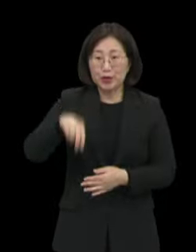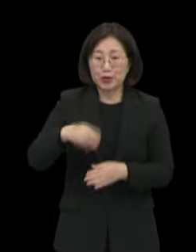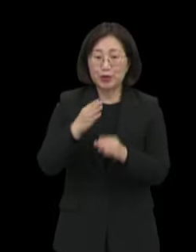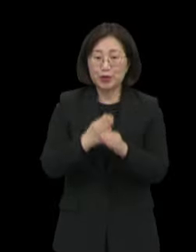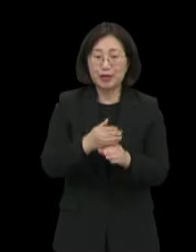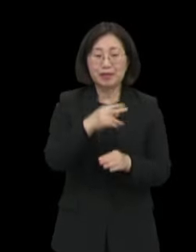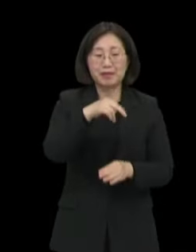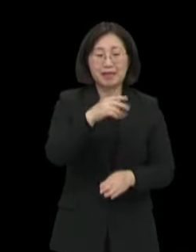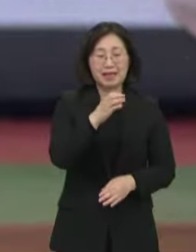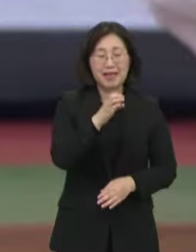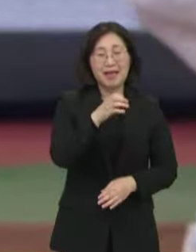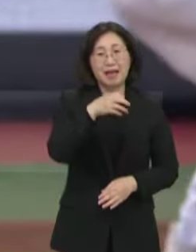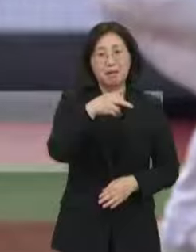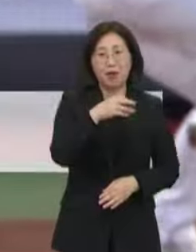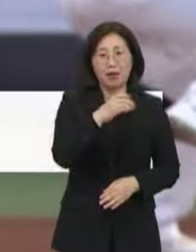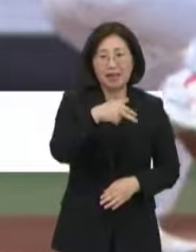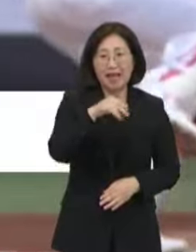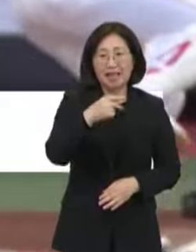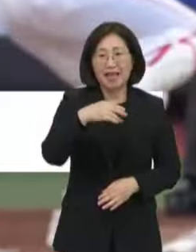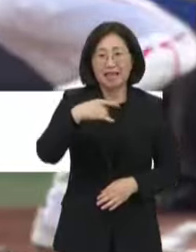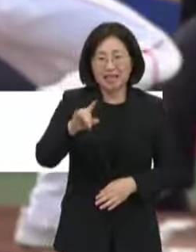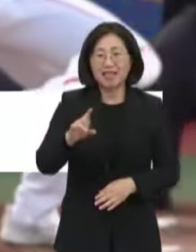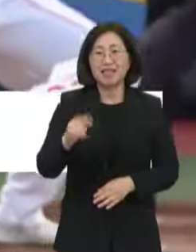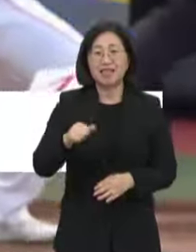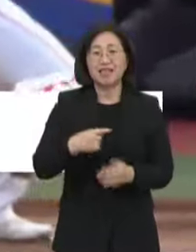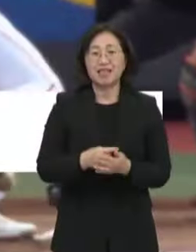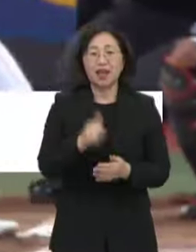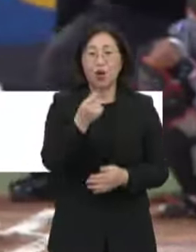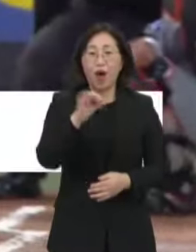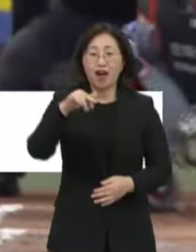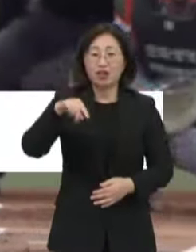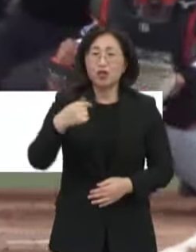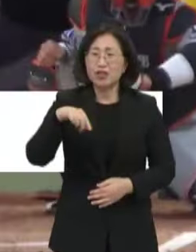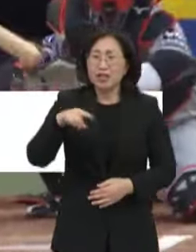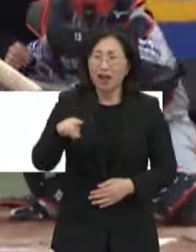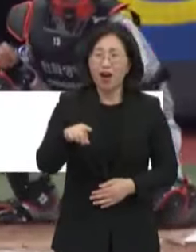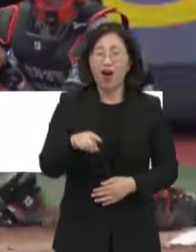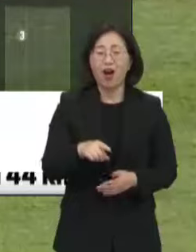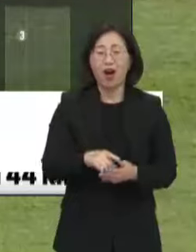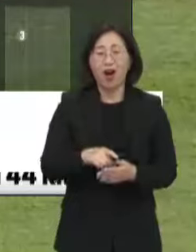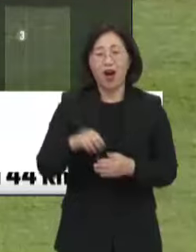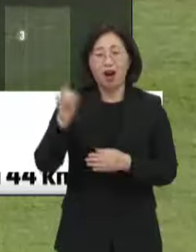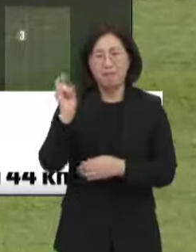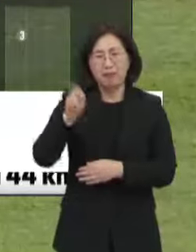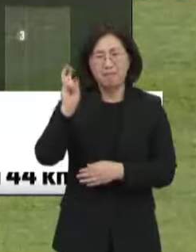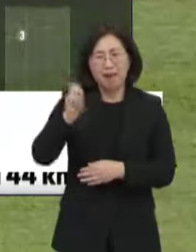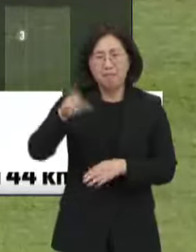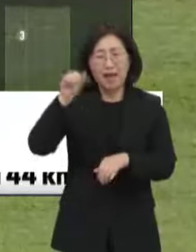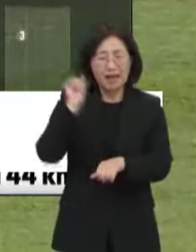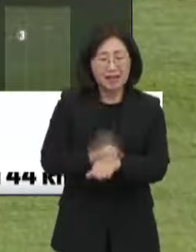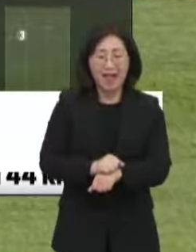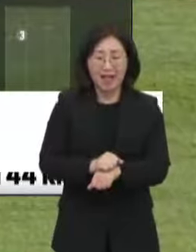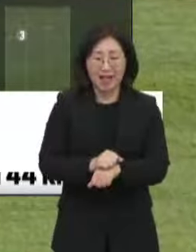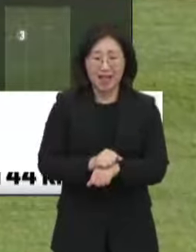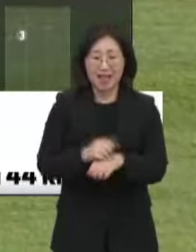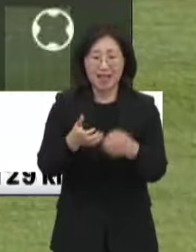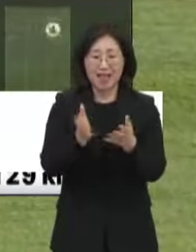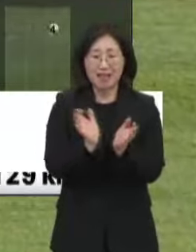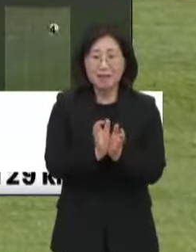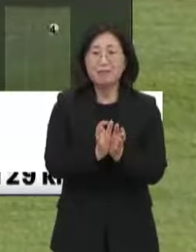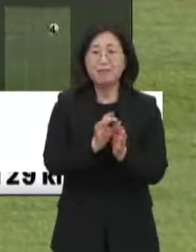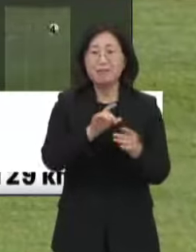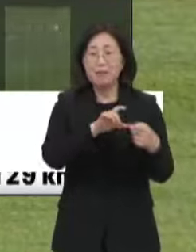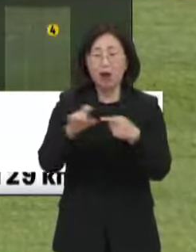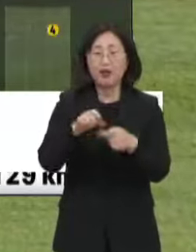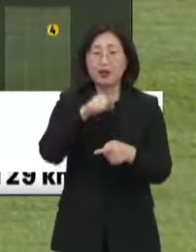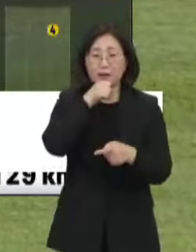페냐와 산체스, 문동주와 김민우, 특급 신인 황준석까지 매 경기 호투 릴레이를 펼치며 팀 평균 자책점은 리그